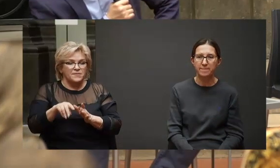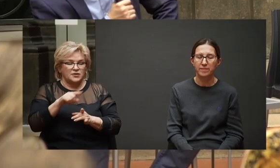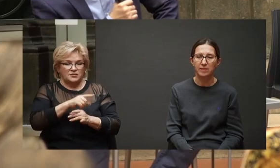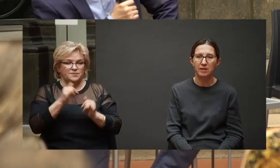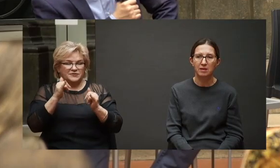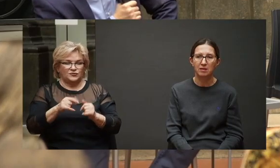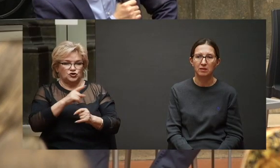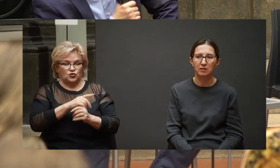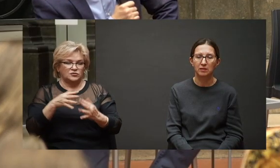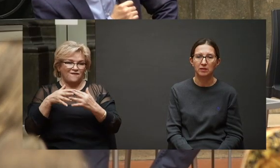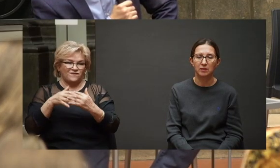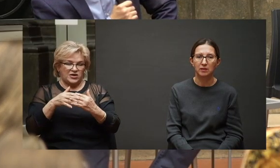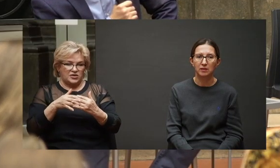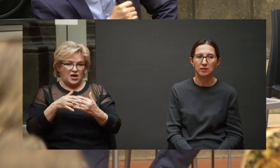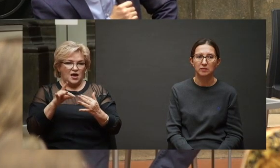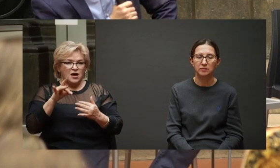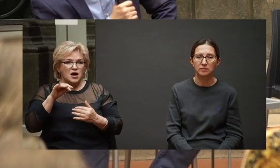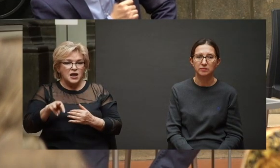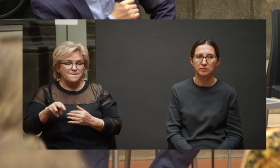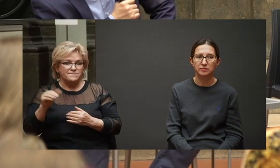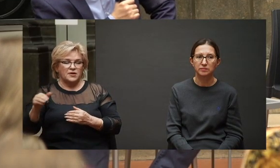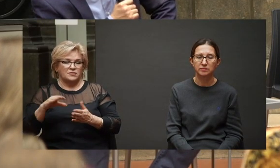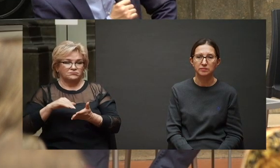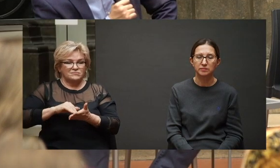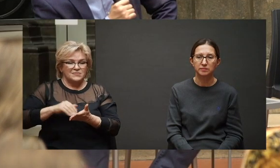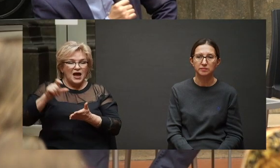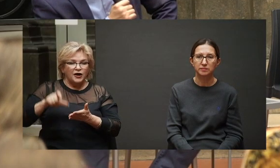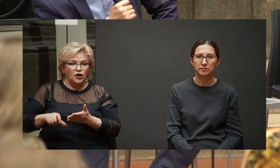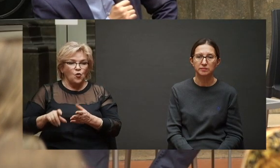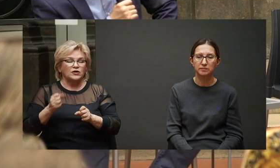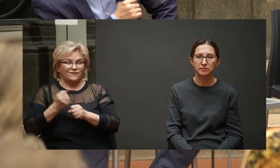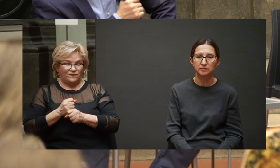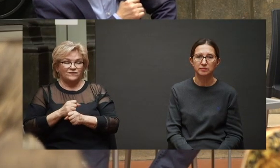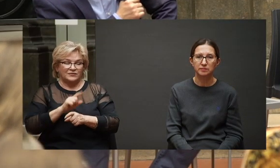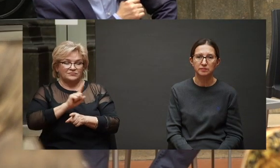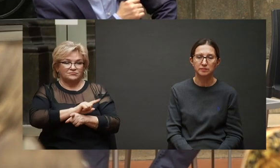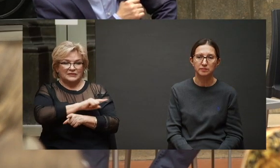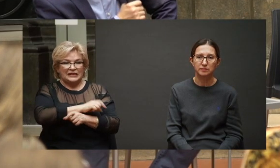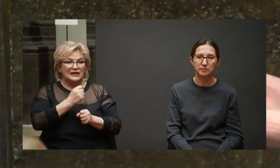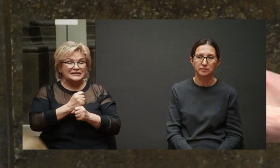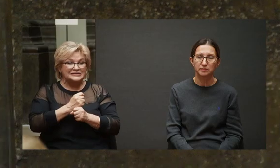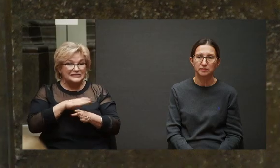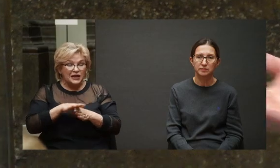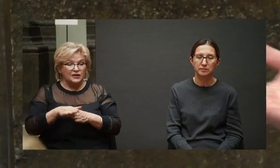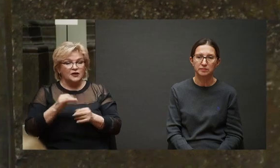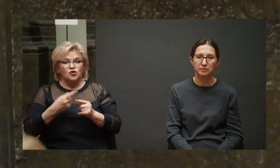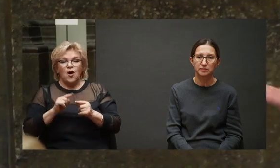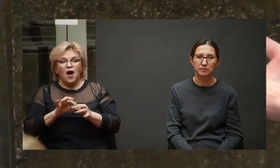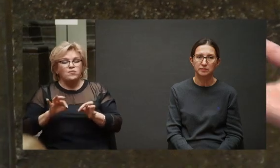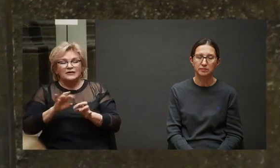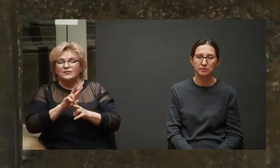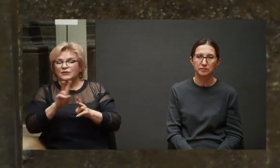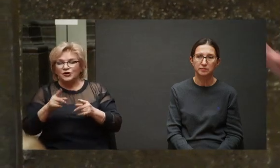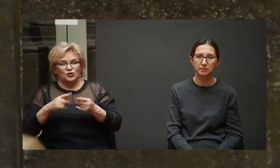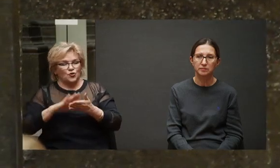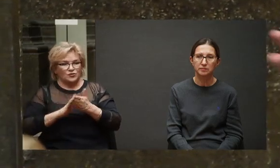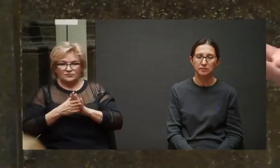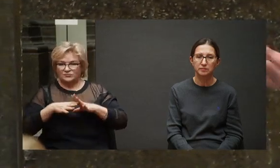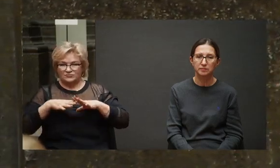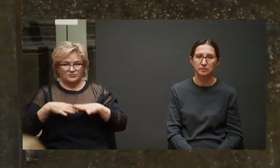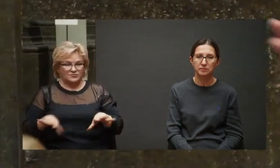посвящен войне. Угу. Собственно, хореограф его так и делал. Но об этом никто не договаривался.